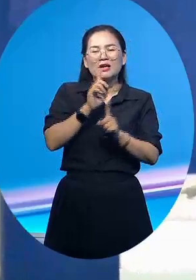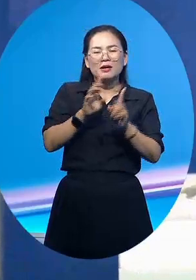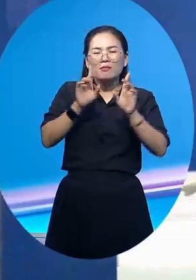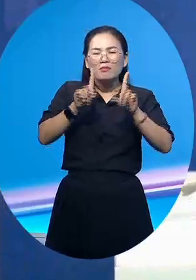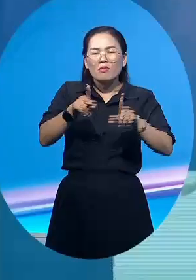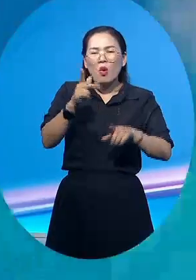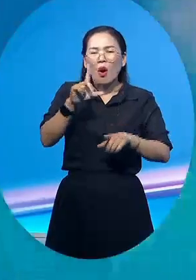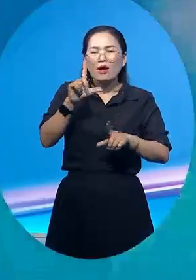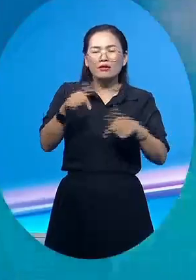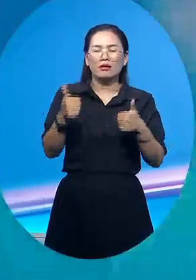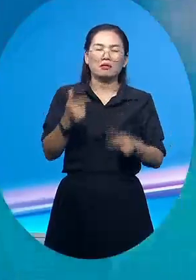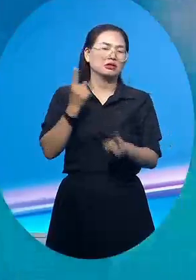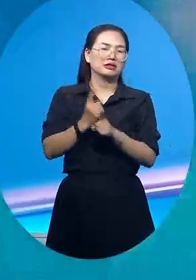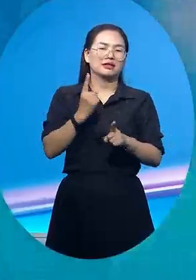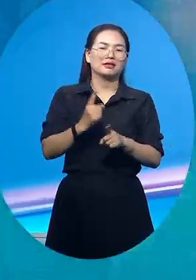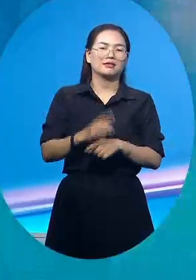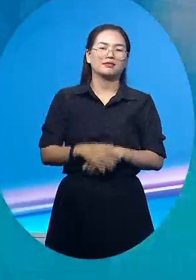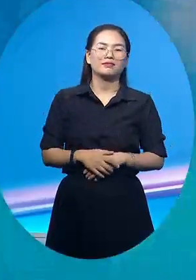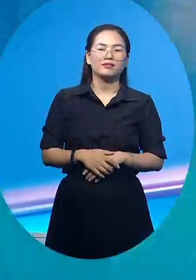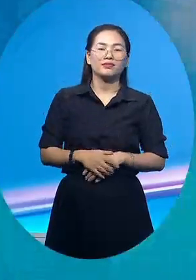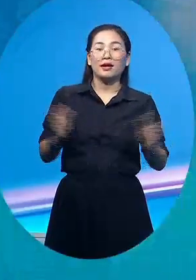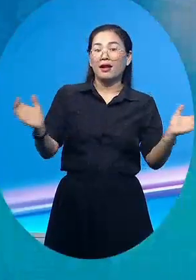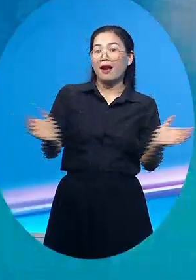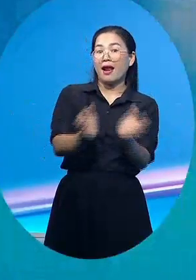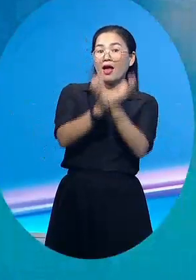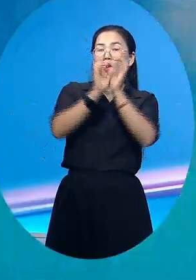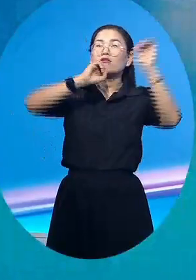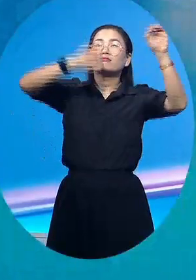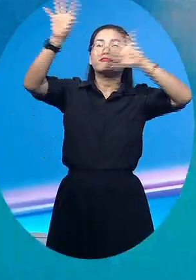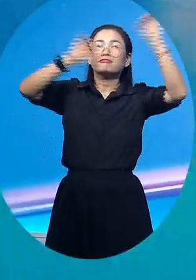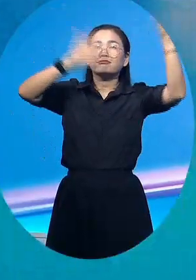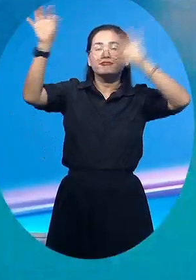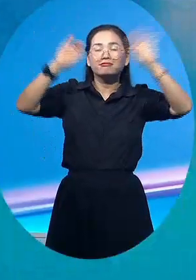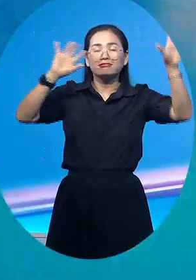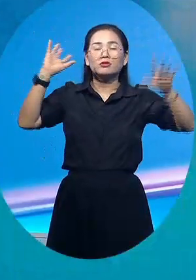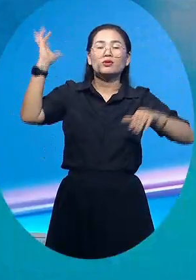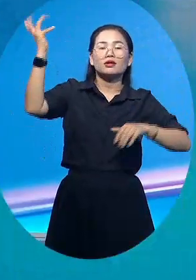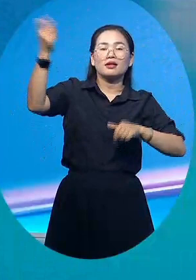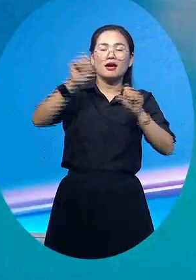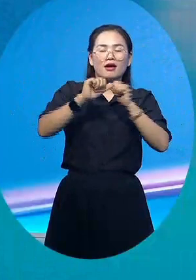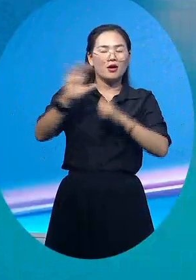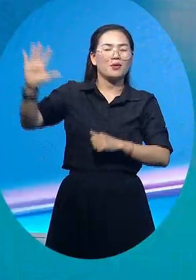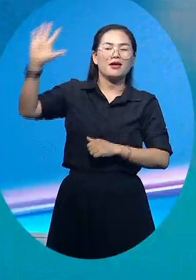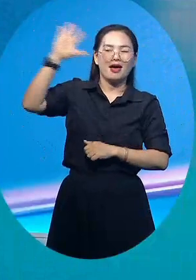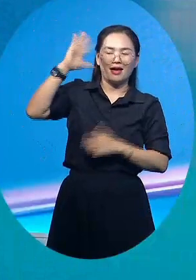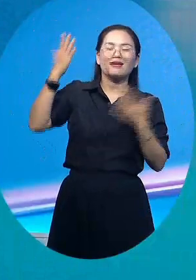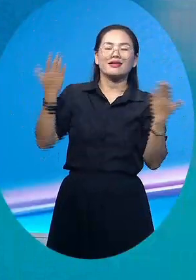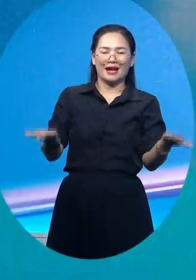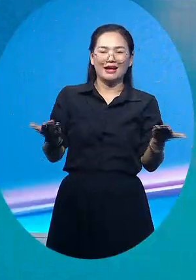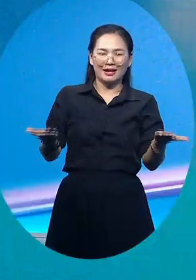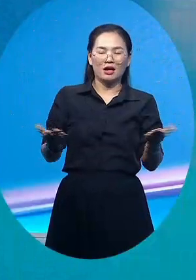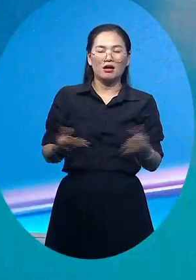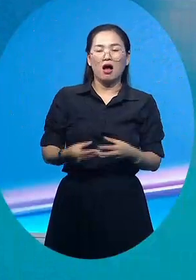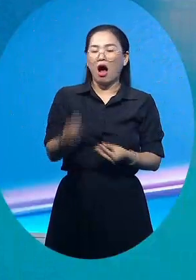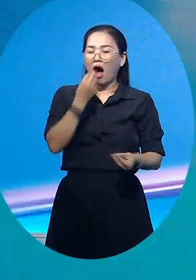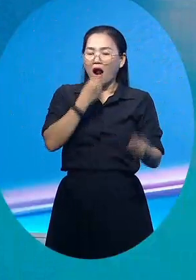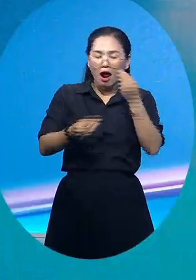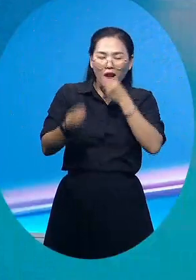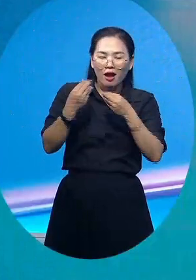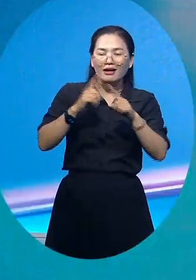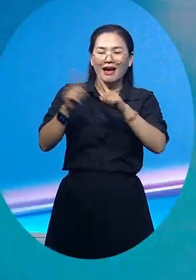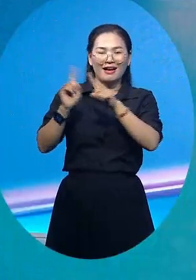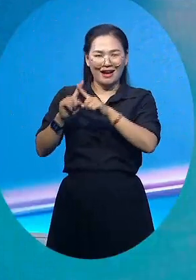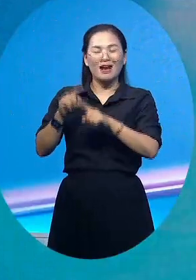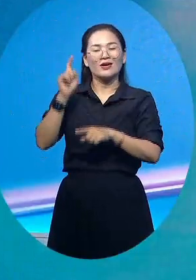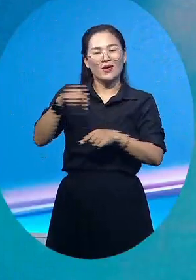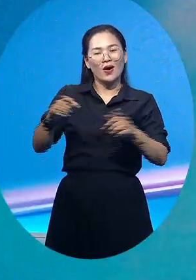liệu cắt đồng hành cùng lễ hội pháo hoa quốc tế đang diễn ra tại thành phố Đà Nẵng nhiều hoạt động ẩm thực văn hóa nghệ thuật